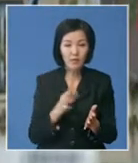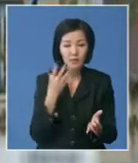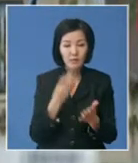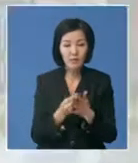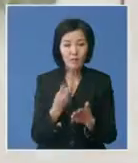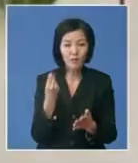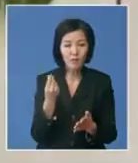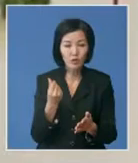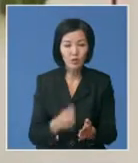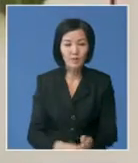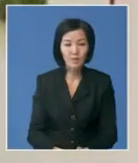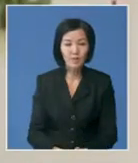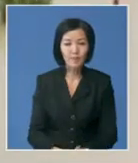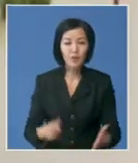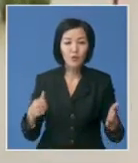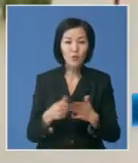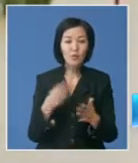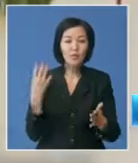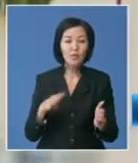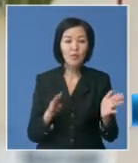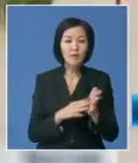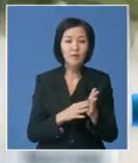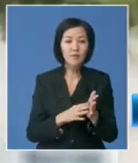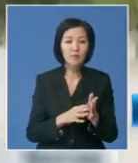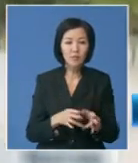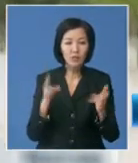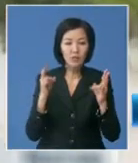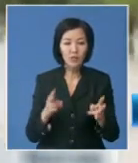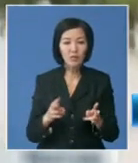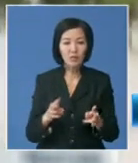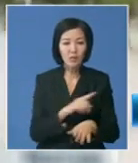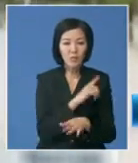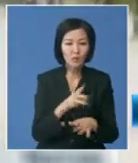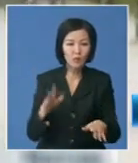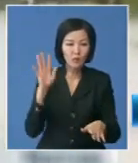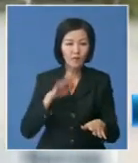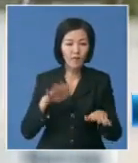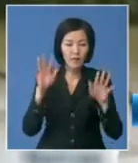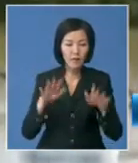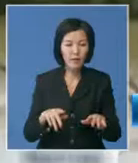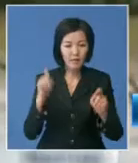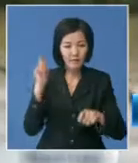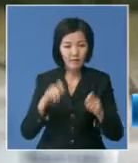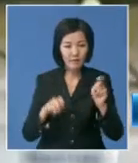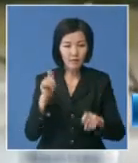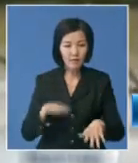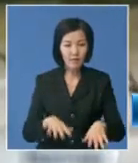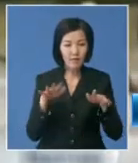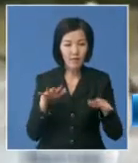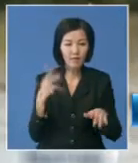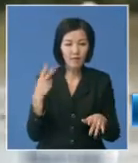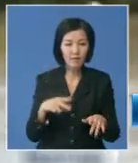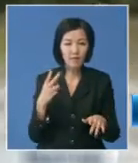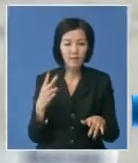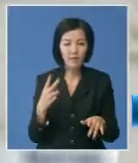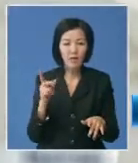бюджета до 48 увеличилось число жертв мощных наводнения и оползни во вьетнаме еще двадцать два жителя пропали без